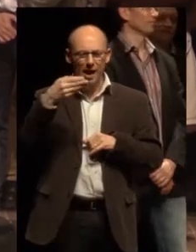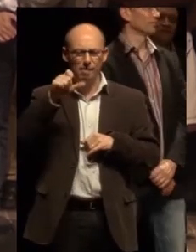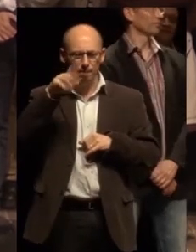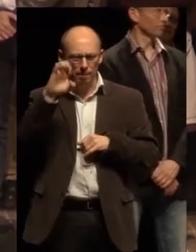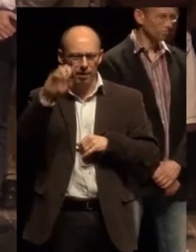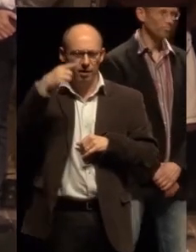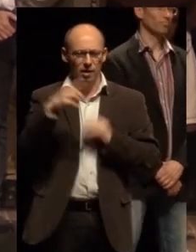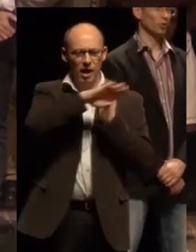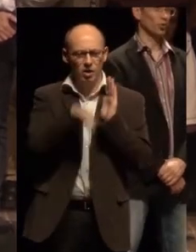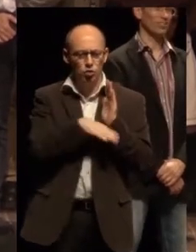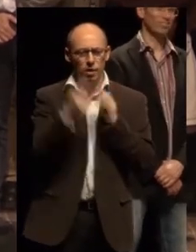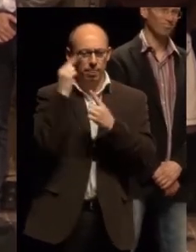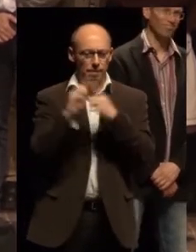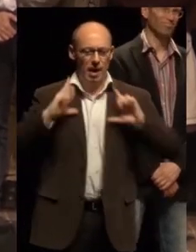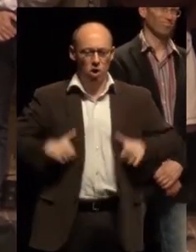adjoint aux écoles.